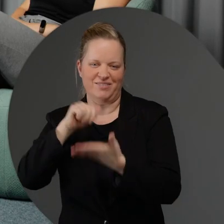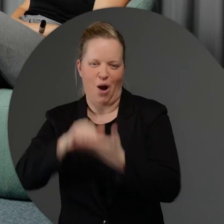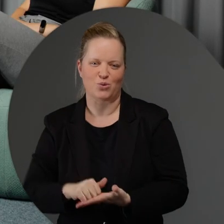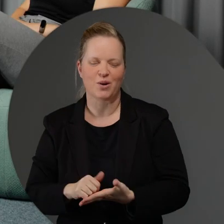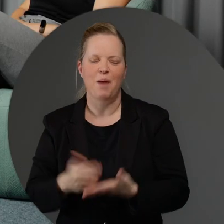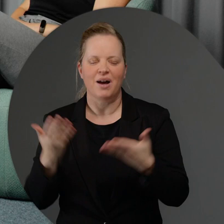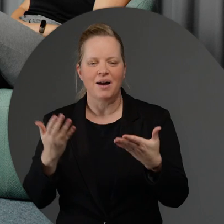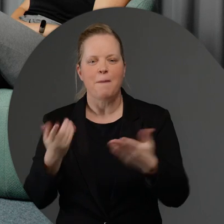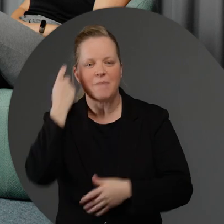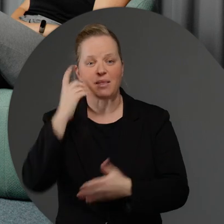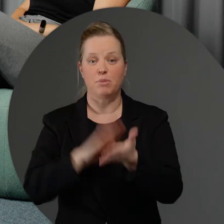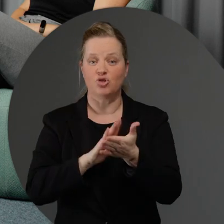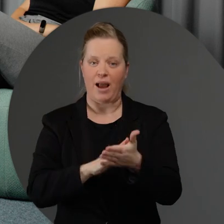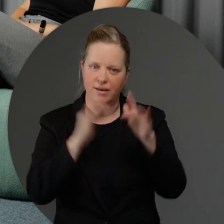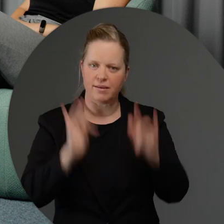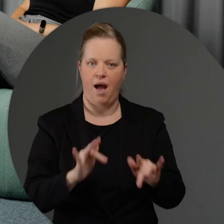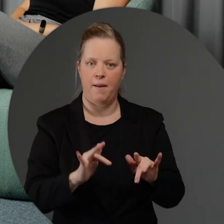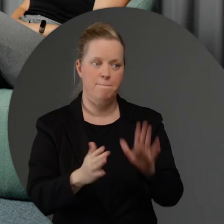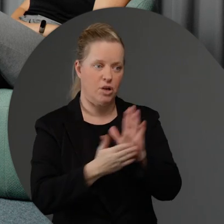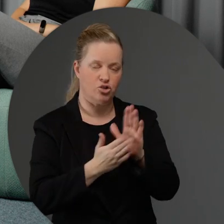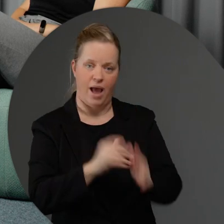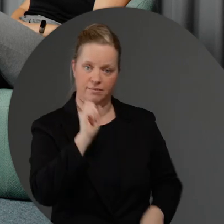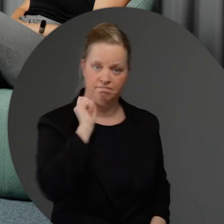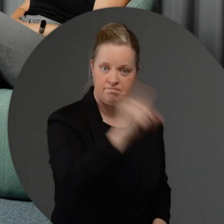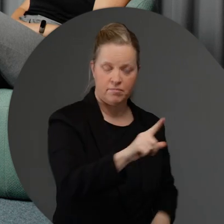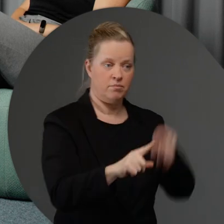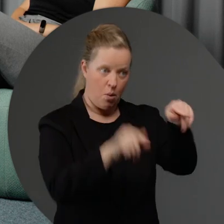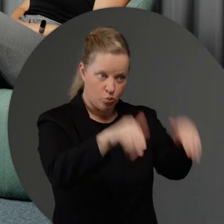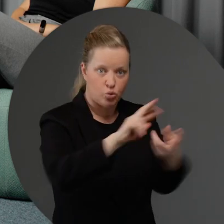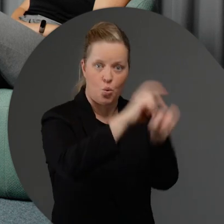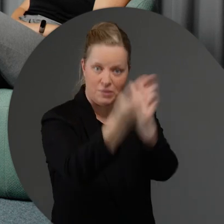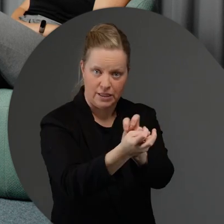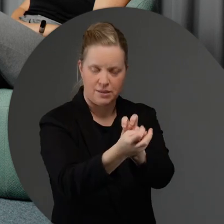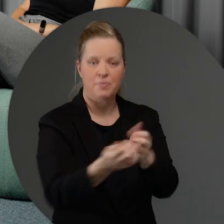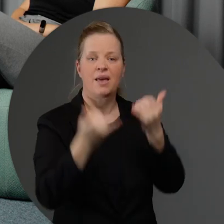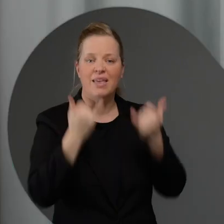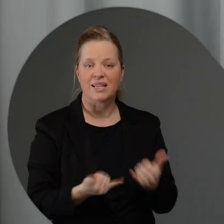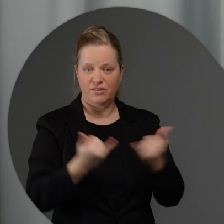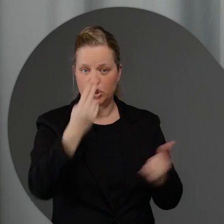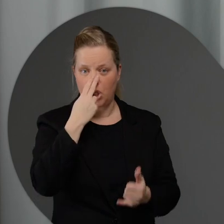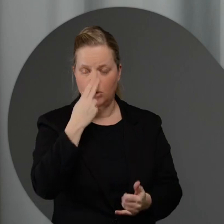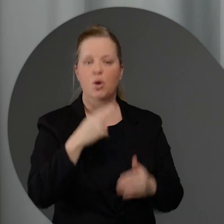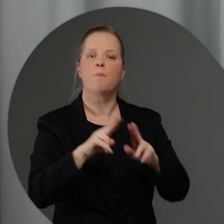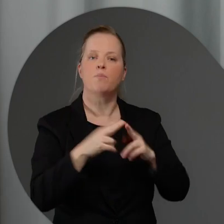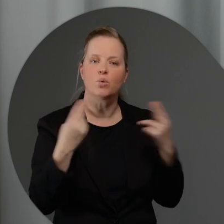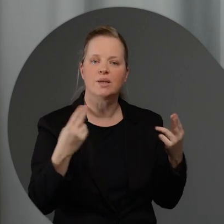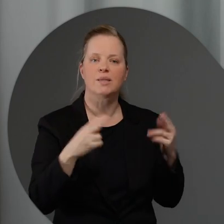blöder Ausdruck, ja, aber wir haben Bescheide, und diese Bescheide müssen dann nachher umgesetzt werden. Jetzt schaut so aus,